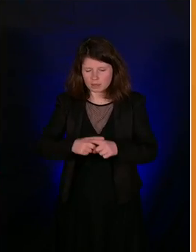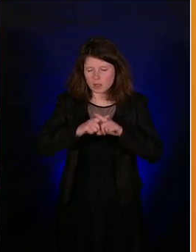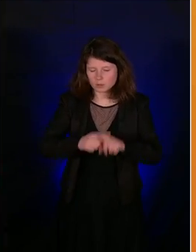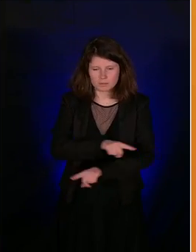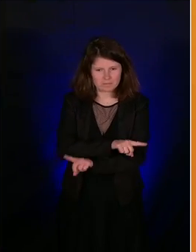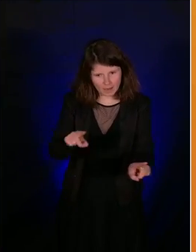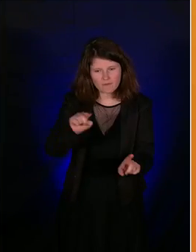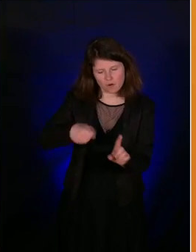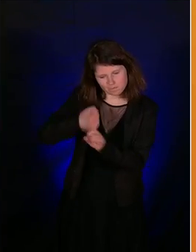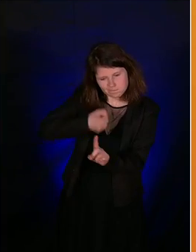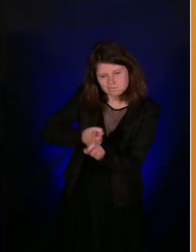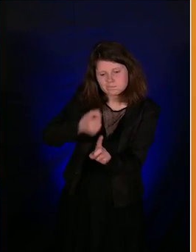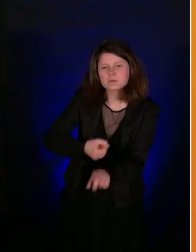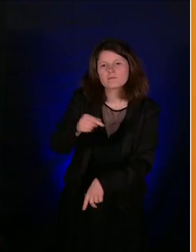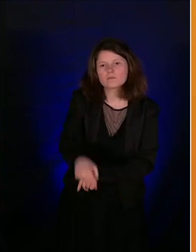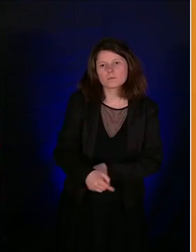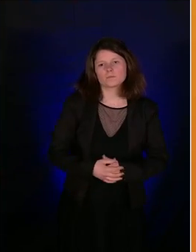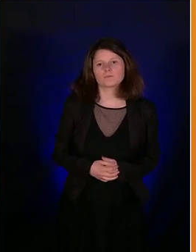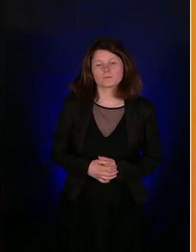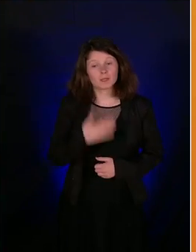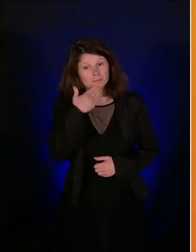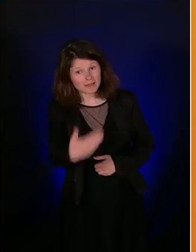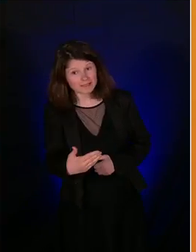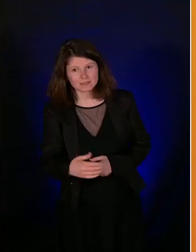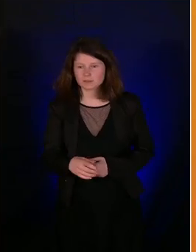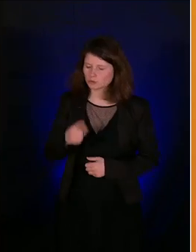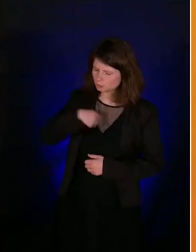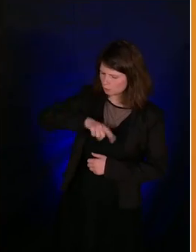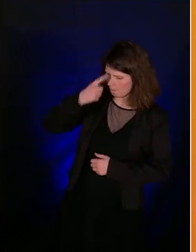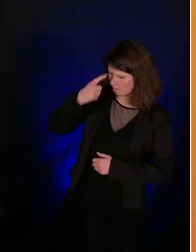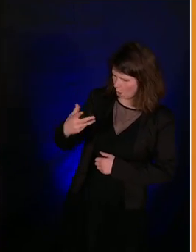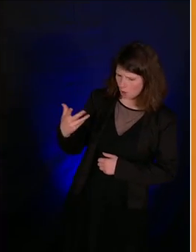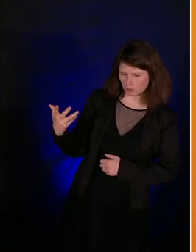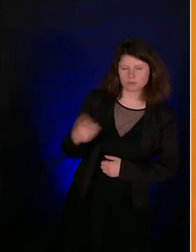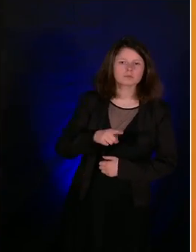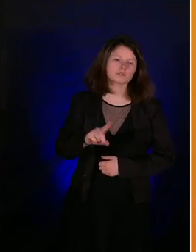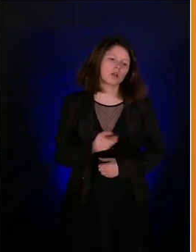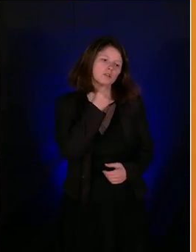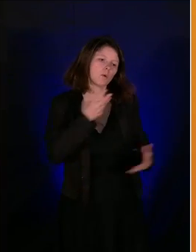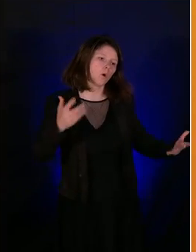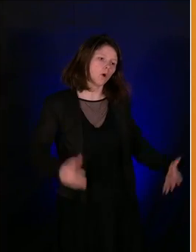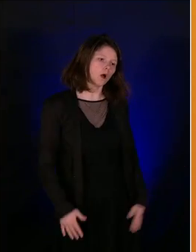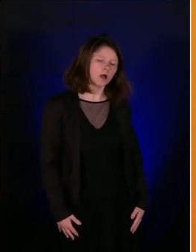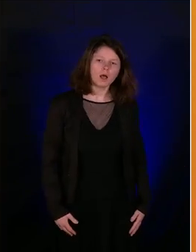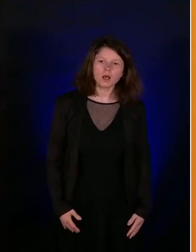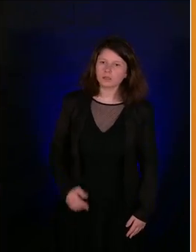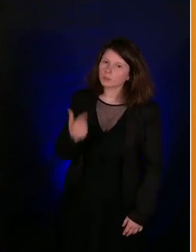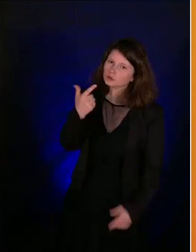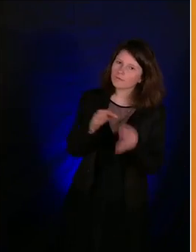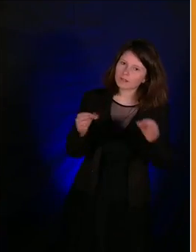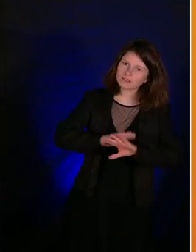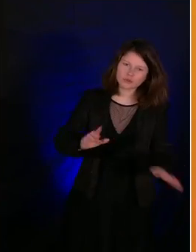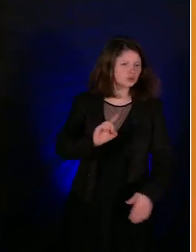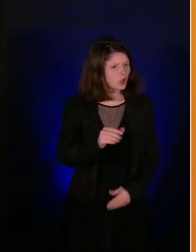se combat merci nous pensons très humblement que chaque lutte il me reste deux phrases que